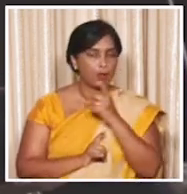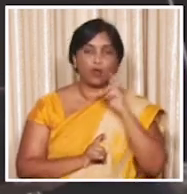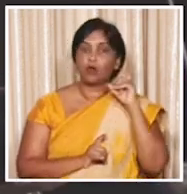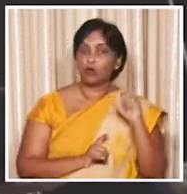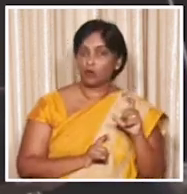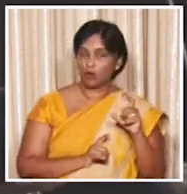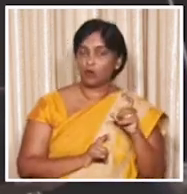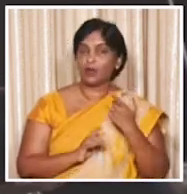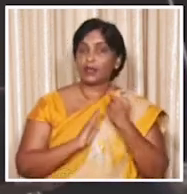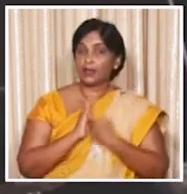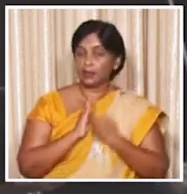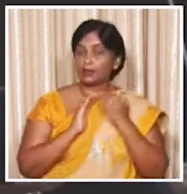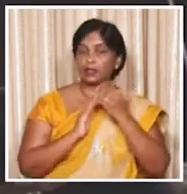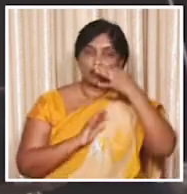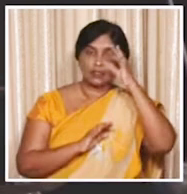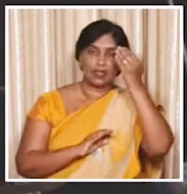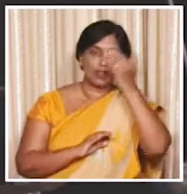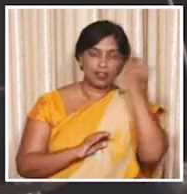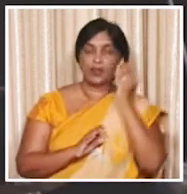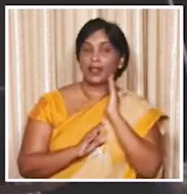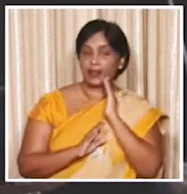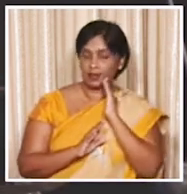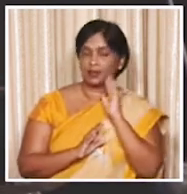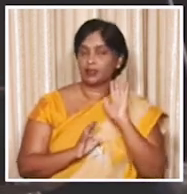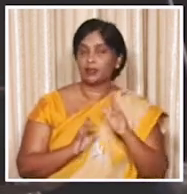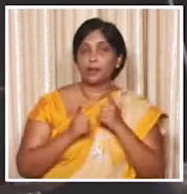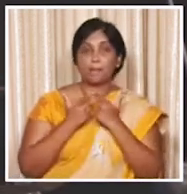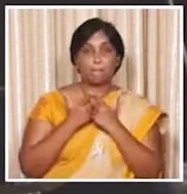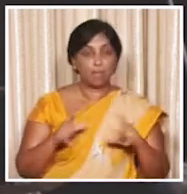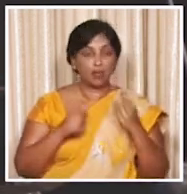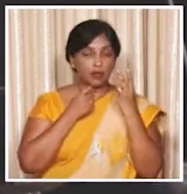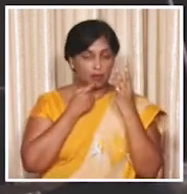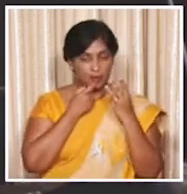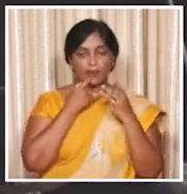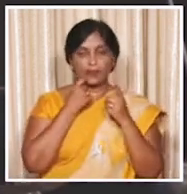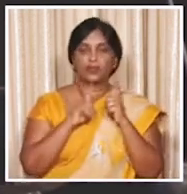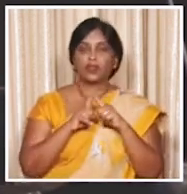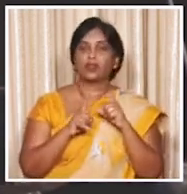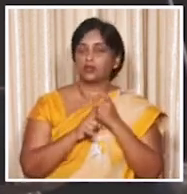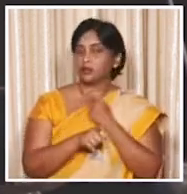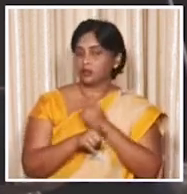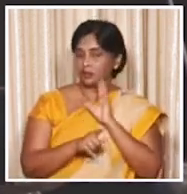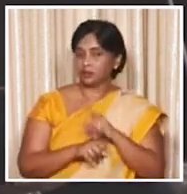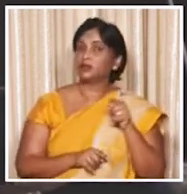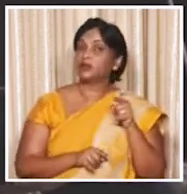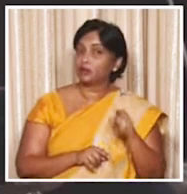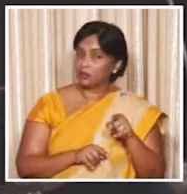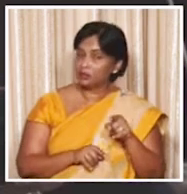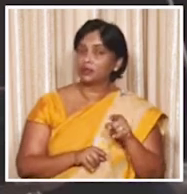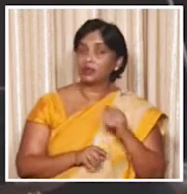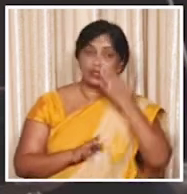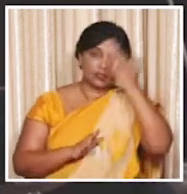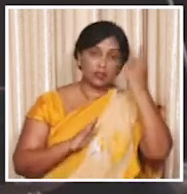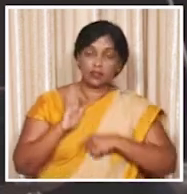சிங்களம், தமிழ், ஆங்கிலம் 3 மொழிகளிலும் படிக்க முடியும். யாழ்ப்பாண பல்கலைக்கழகத்திலும் சட்டப்பீடத்தில் இருக்கின்ற தமிழ் மாணவர்கள் தமிழ் மொழியிலே